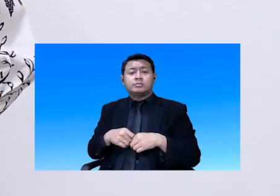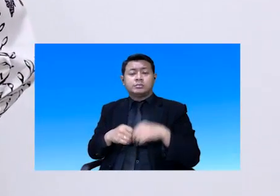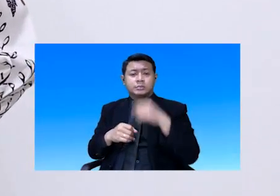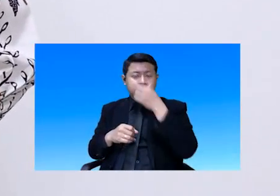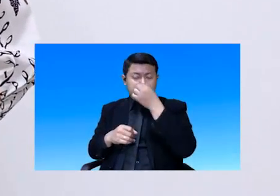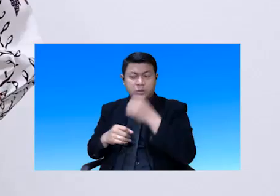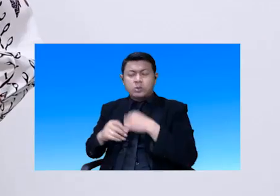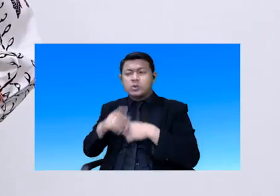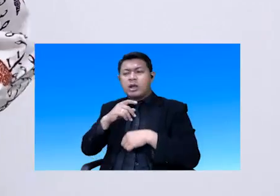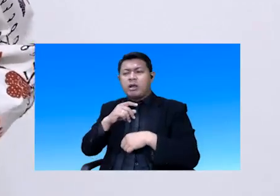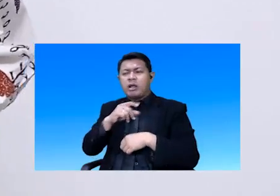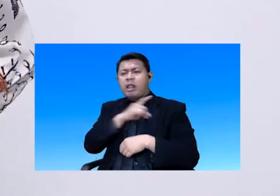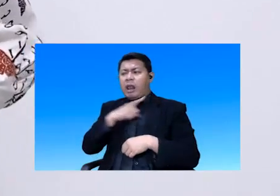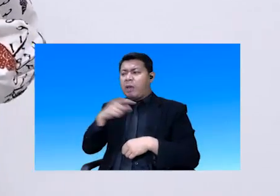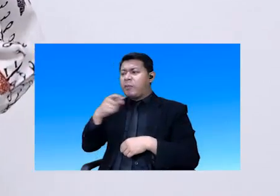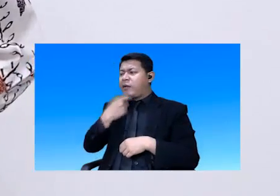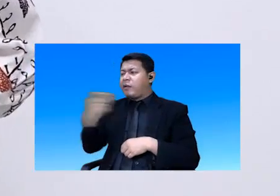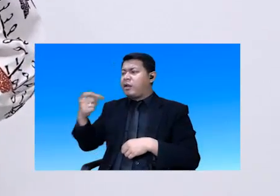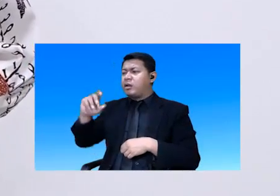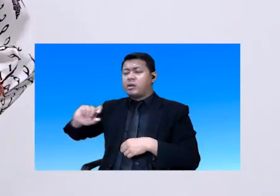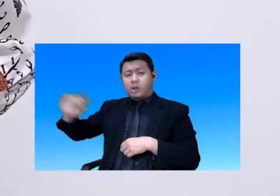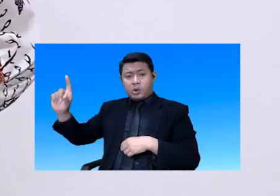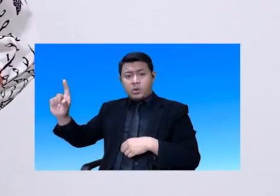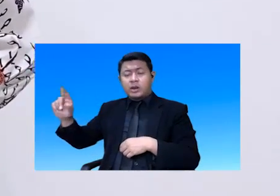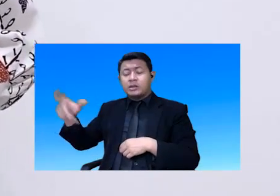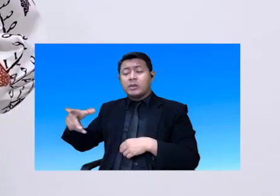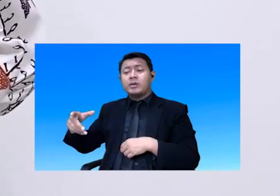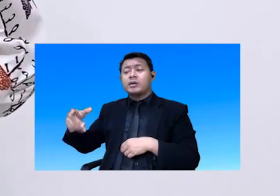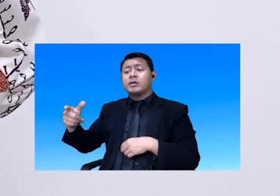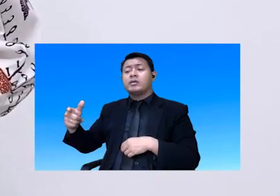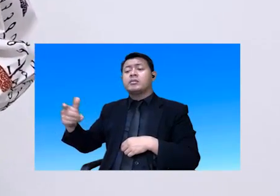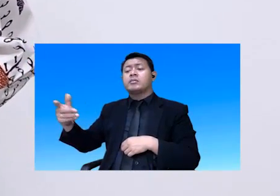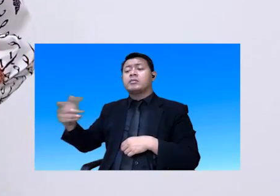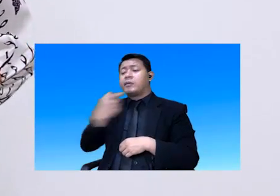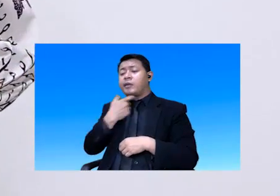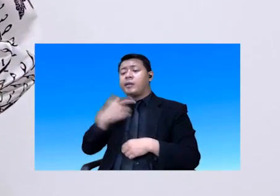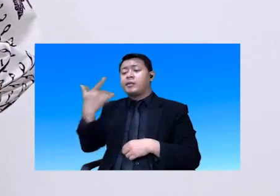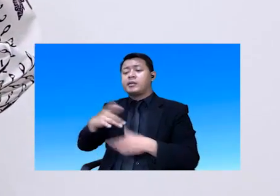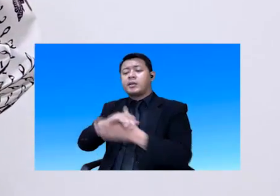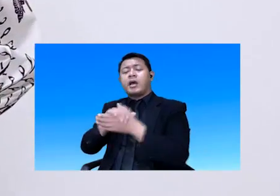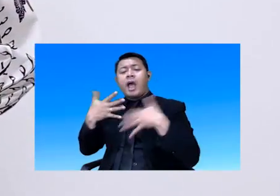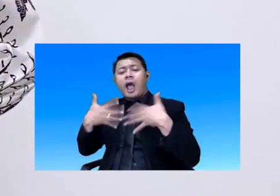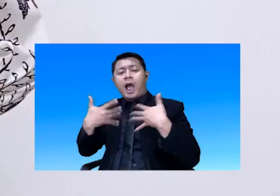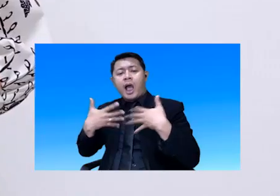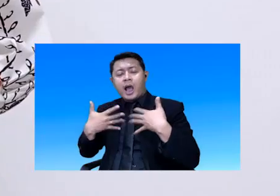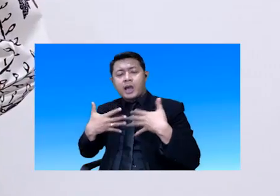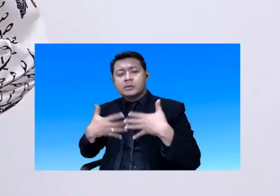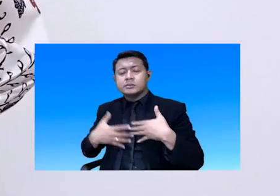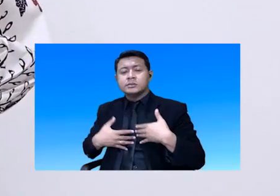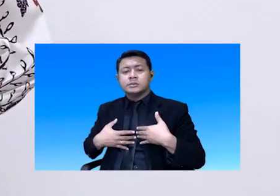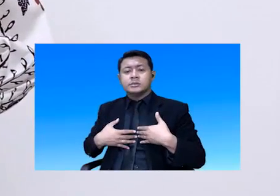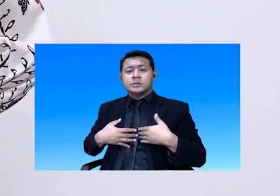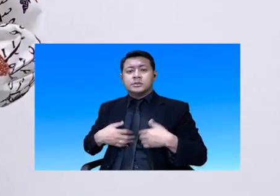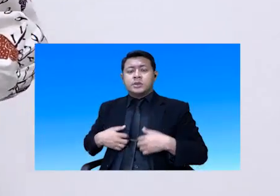tua itu ada di luar, tapi nenek tua itu tangannya sangat hangat. Dan itu memberikan saya